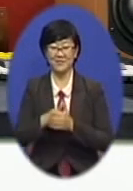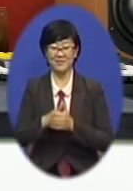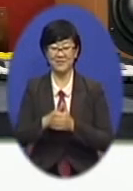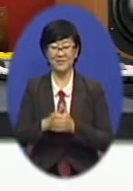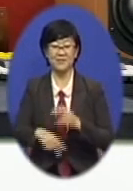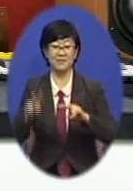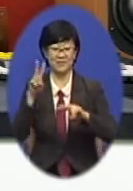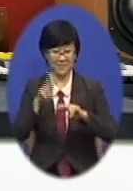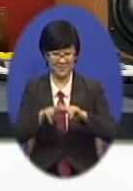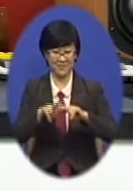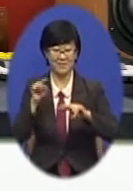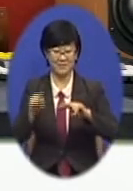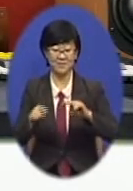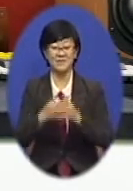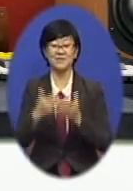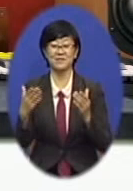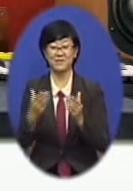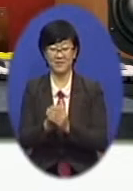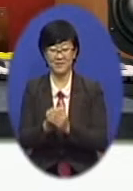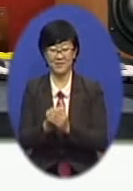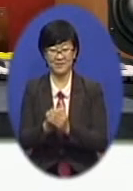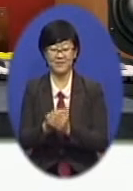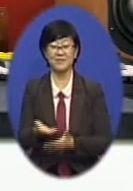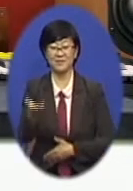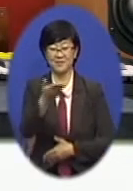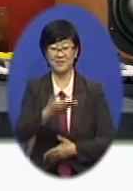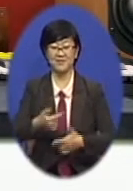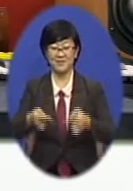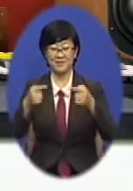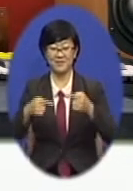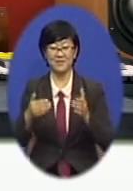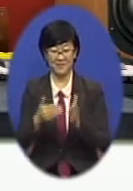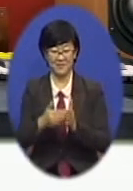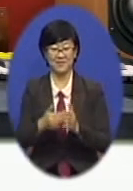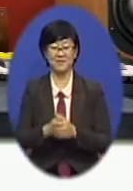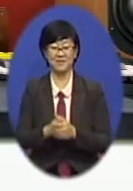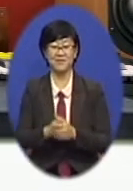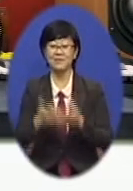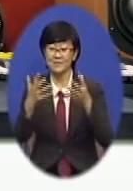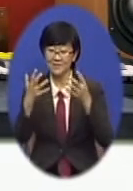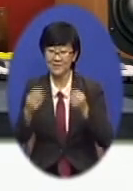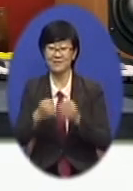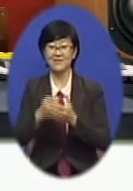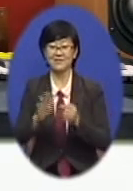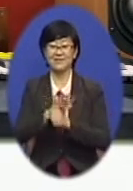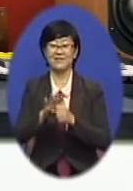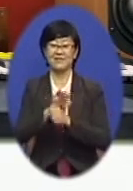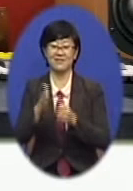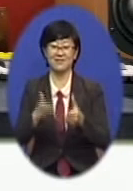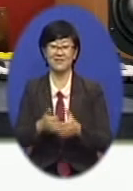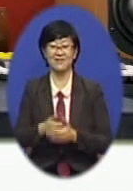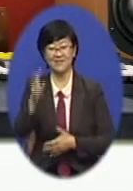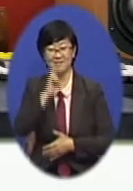5번 누르시고, 우물정자 누르시면 시청자 네. 심사가 완료됩니다. 많은 사랑 투표해